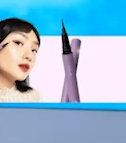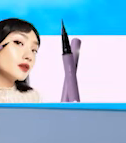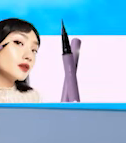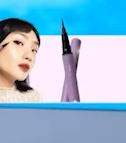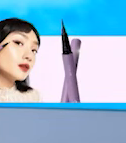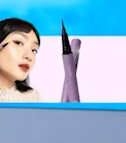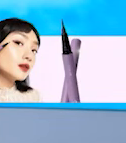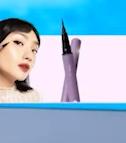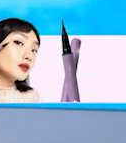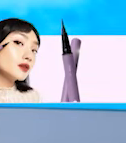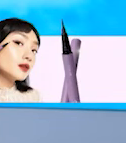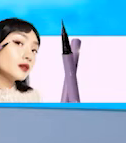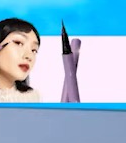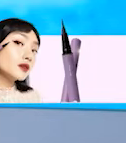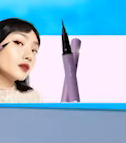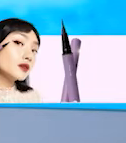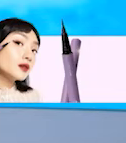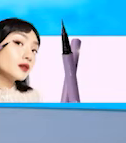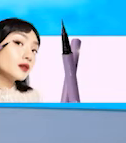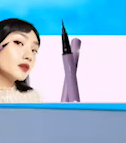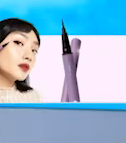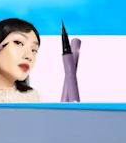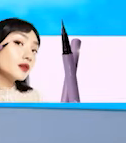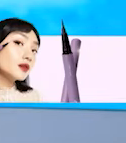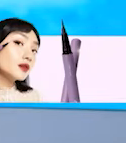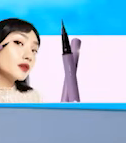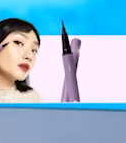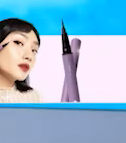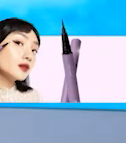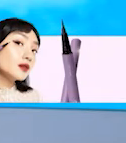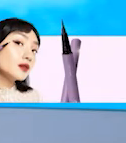kericuhan saat puluhan pendukung mencoba mendekat ke SYL.